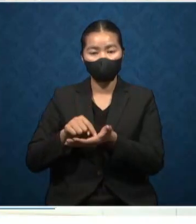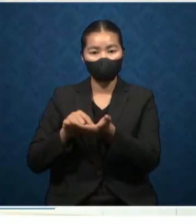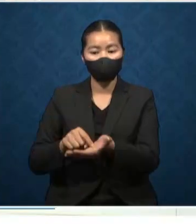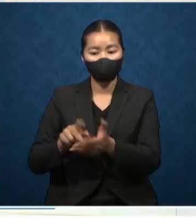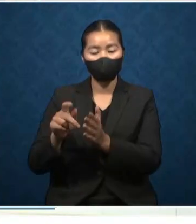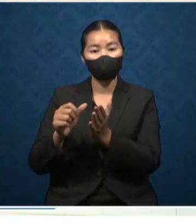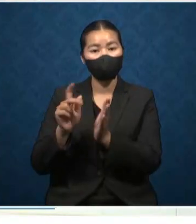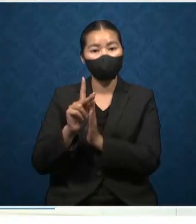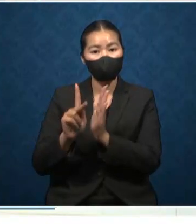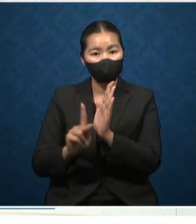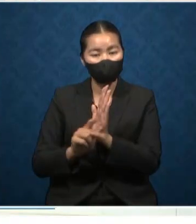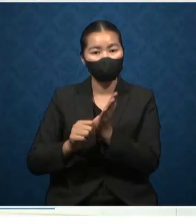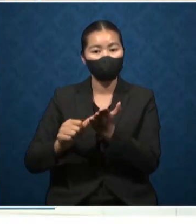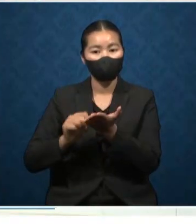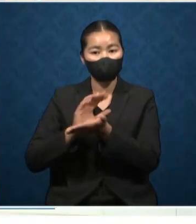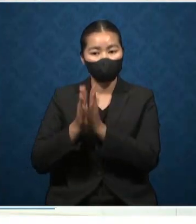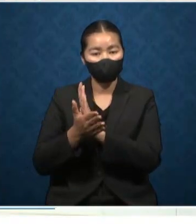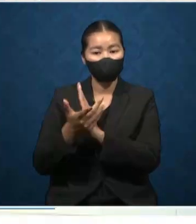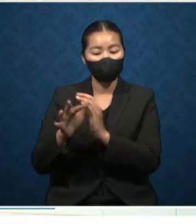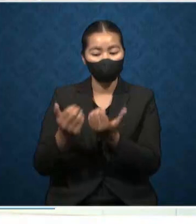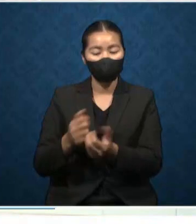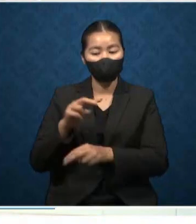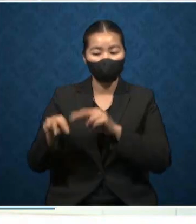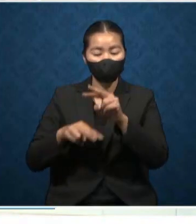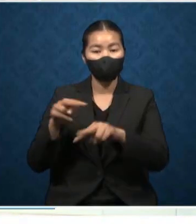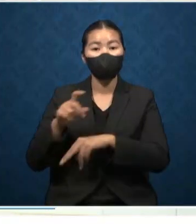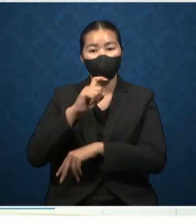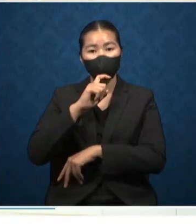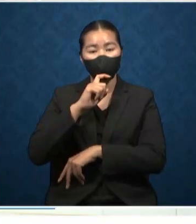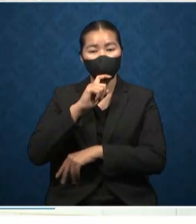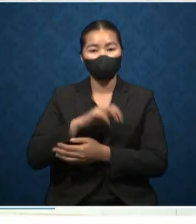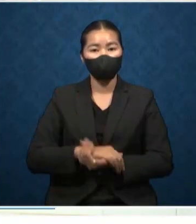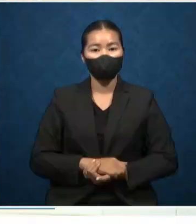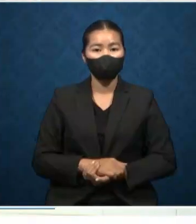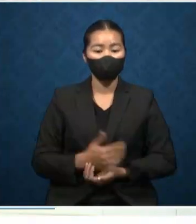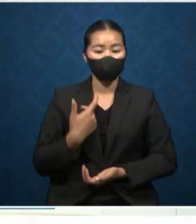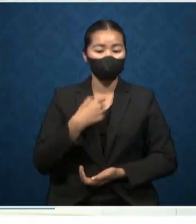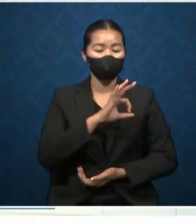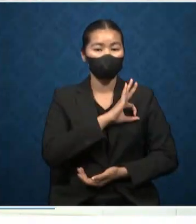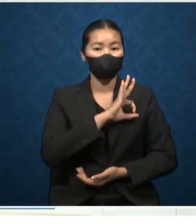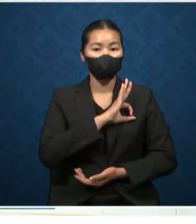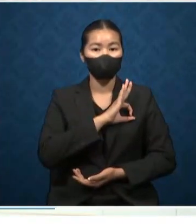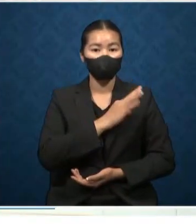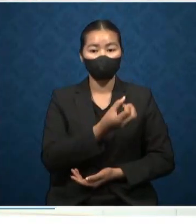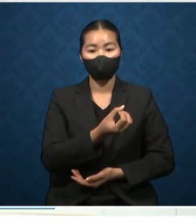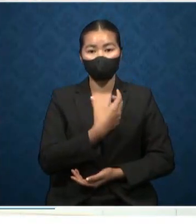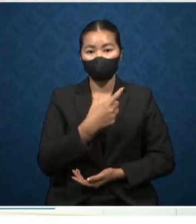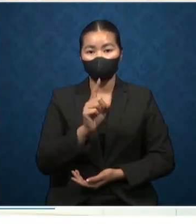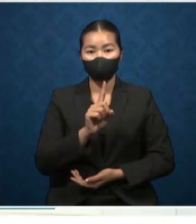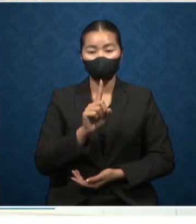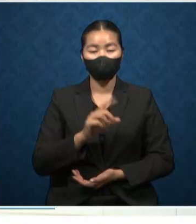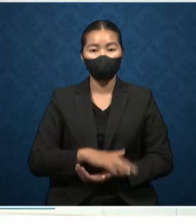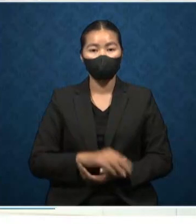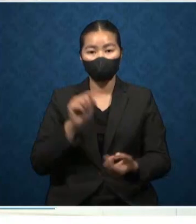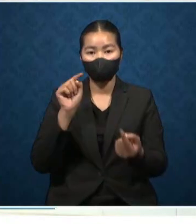ายซึขณะนี้อยู่ระหวางกาวิตินาของ ข auc myth knight กิสริกาประเด็ที่ทานสาม infrastructure ได้พูดถึงว่า